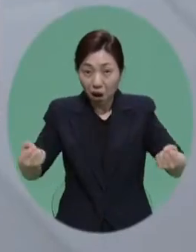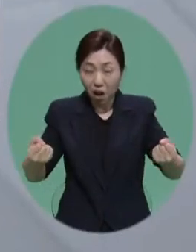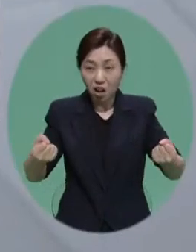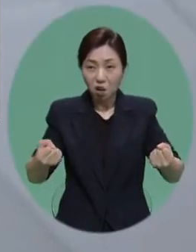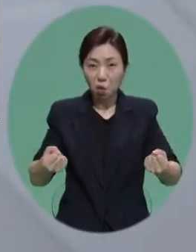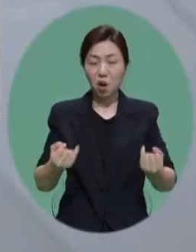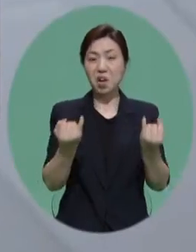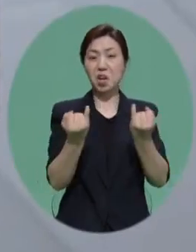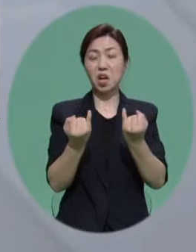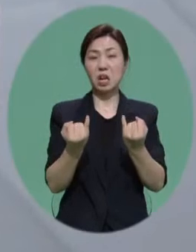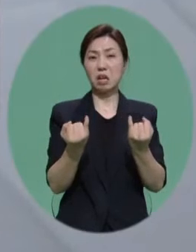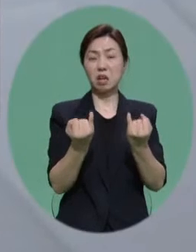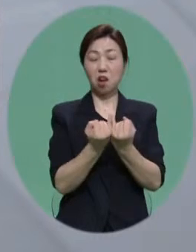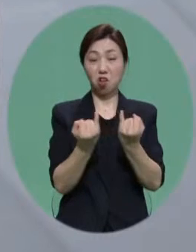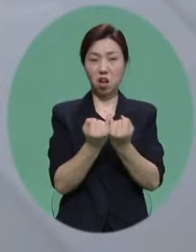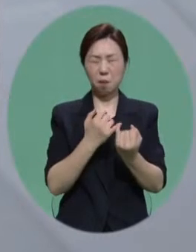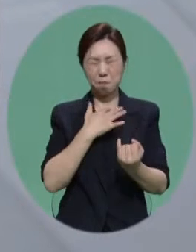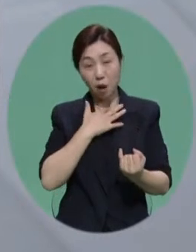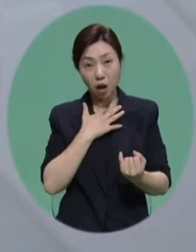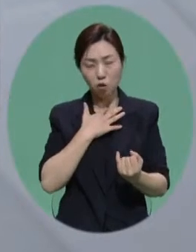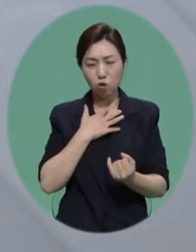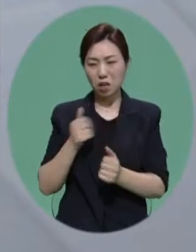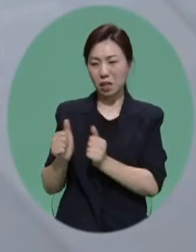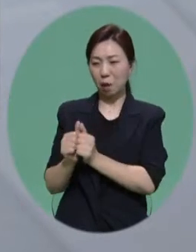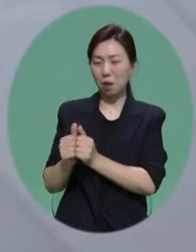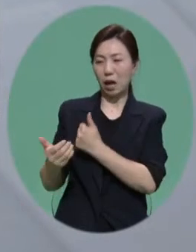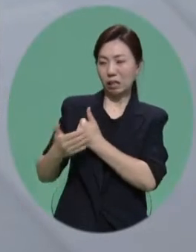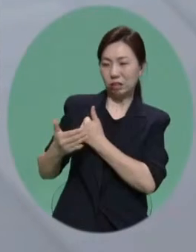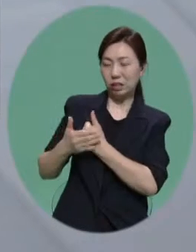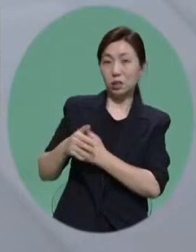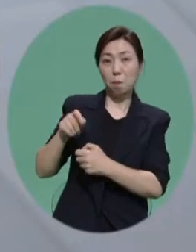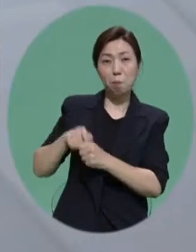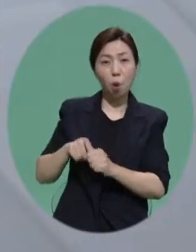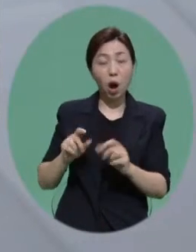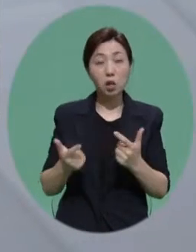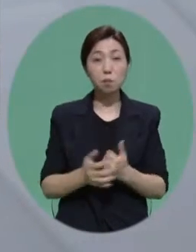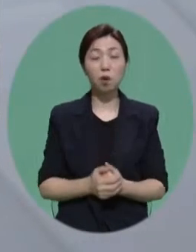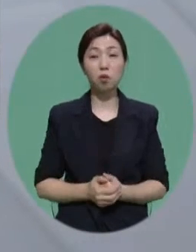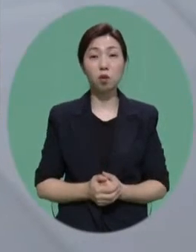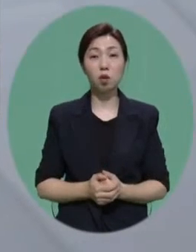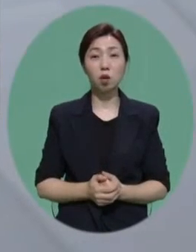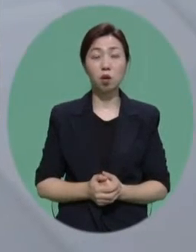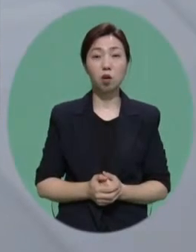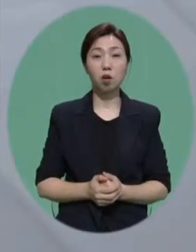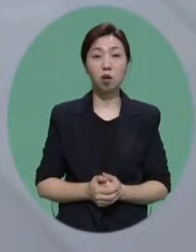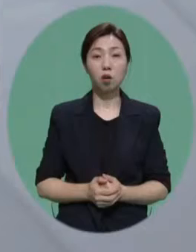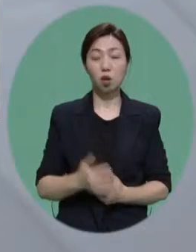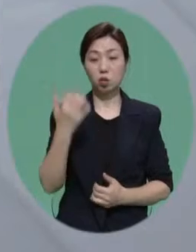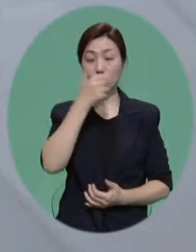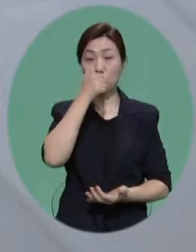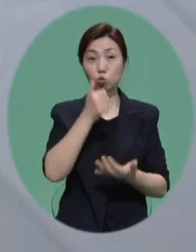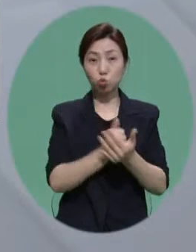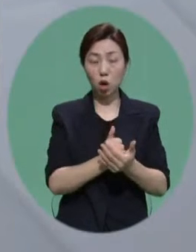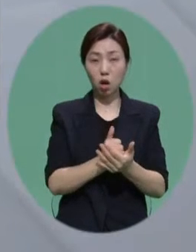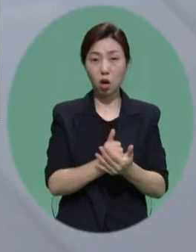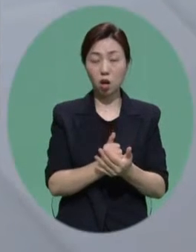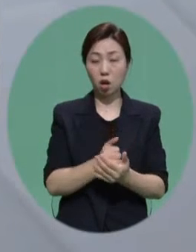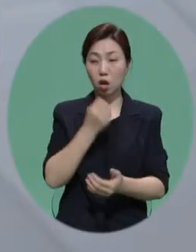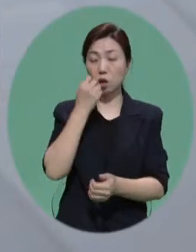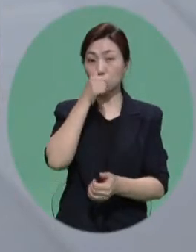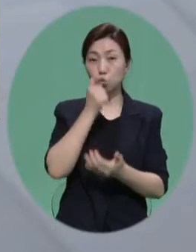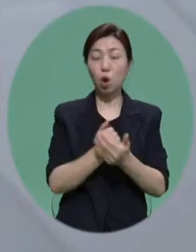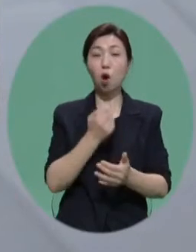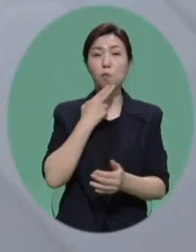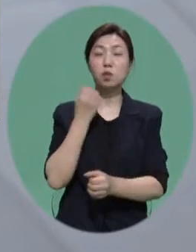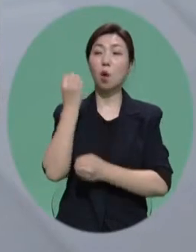피워도 보자 이런 생각이 아니고서는 도대체 여 카부 펴지 묵 어째 신설이 청년 공약이 가 있는걸 보고 제가 이해가 사랑하여 말씀